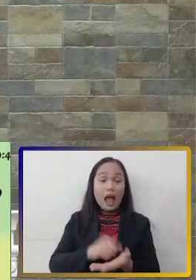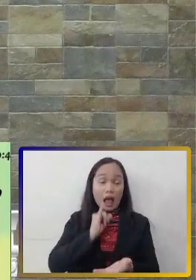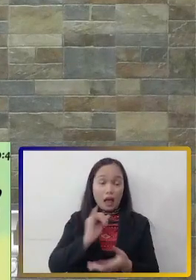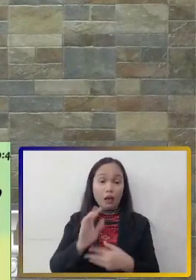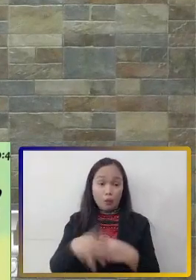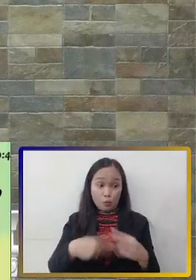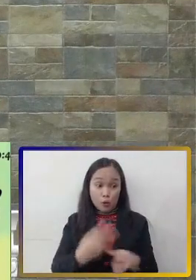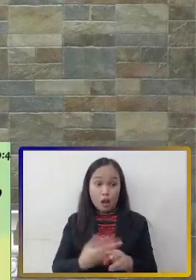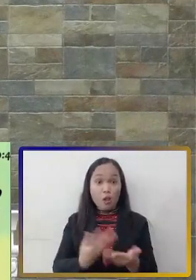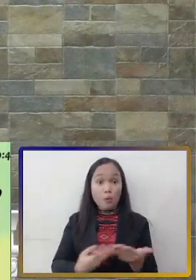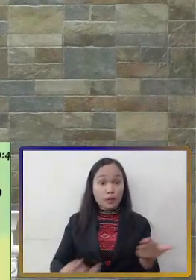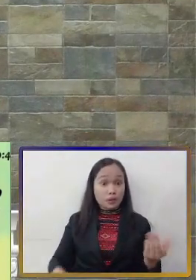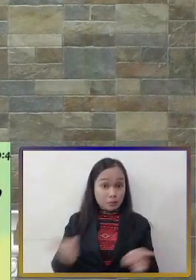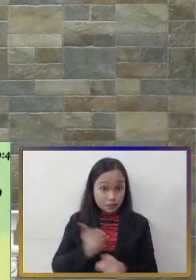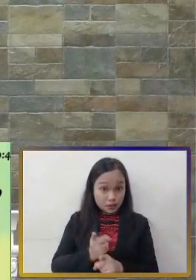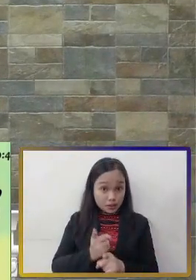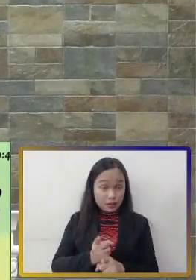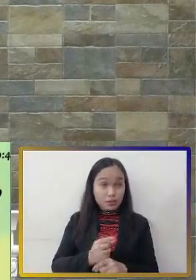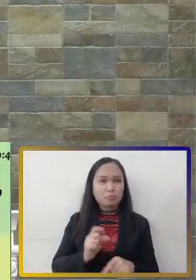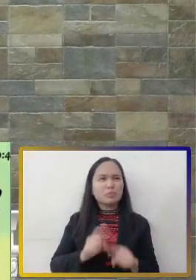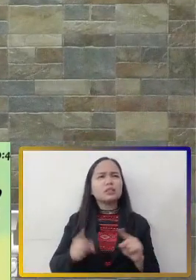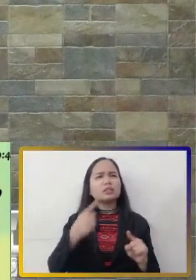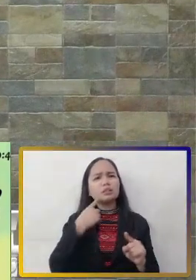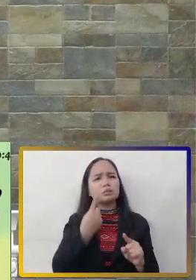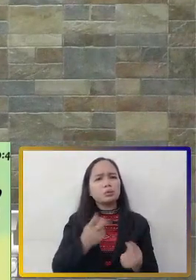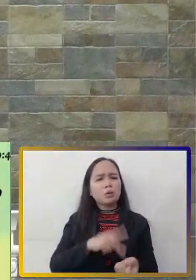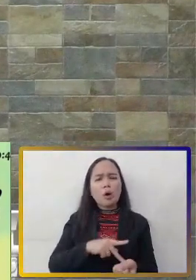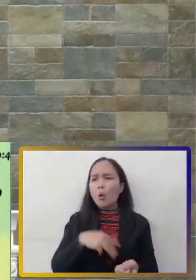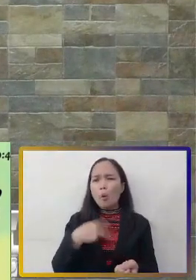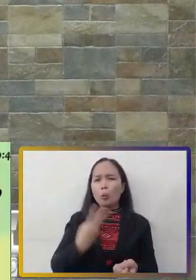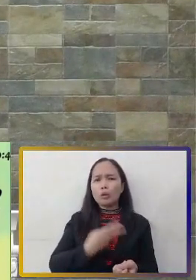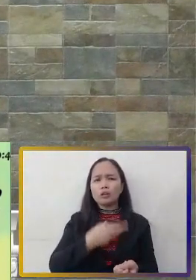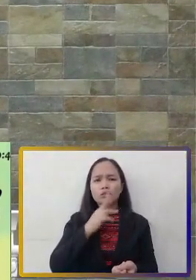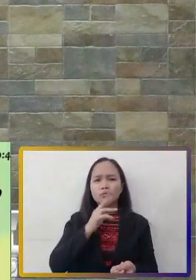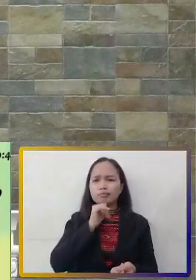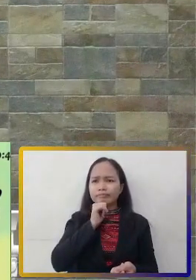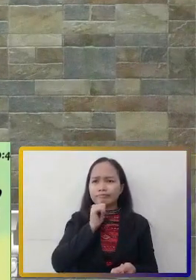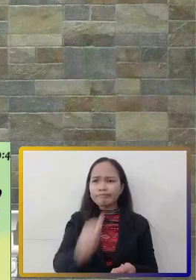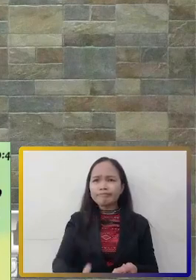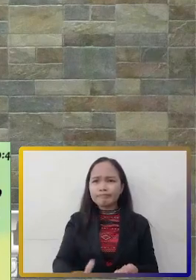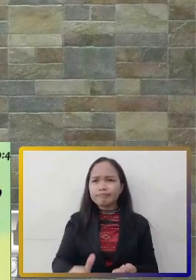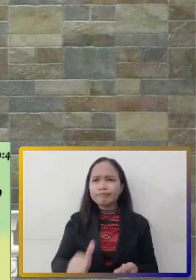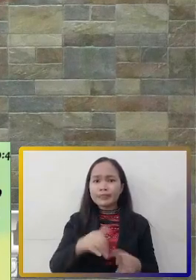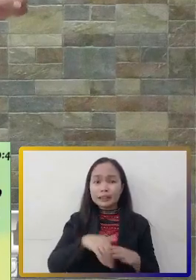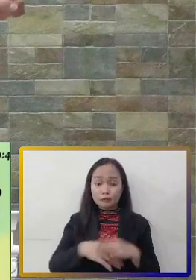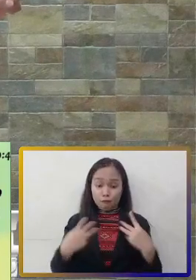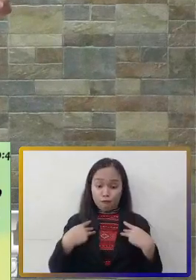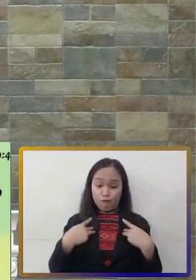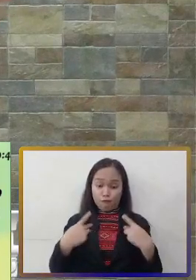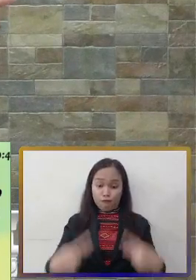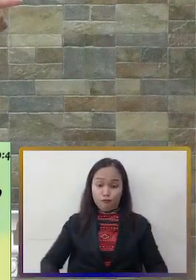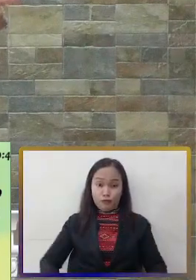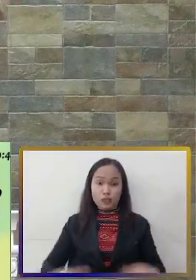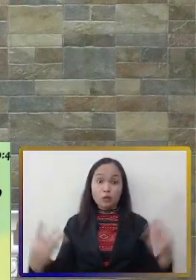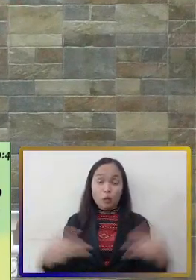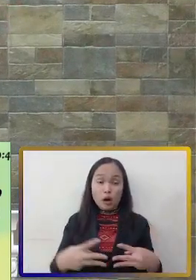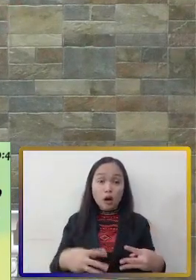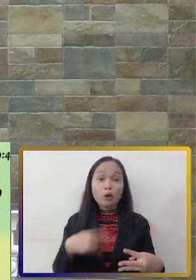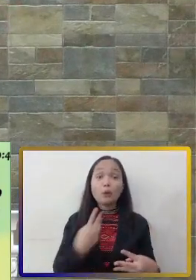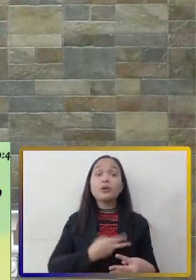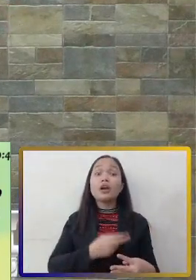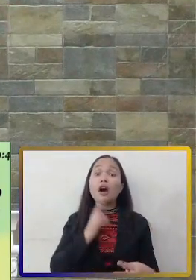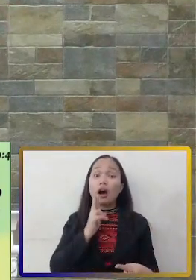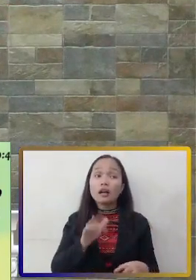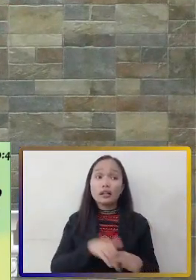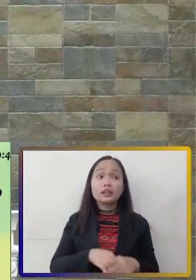weapons. But sabi ni Paul dito, because we are not in a physical warfare, we are in